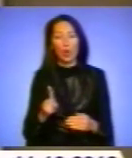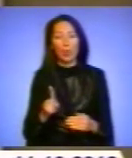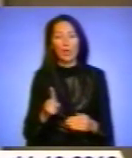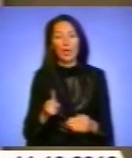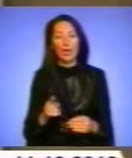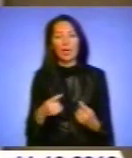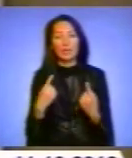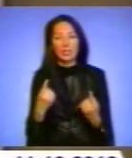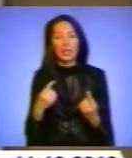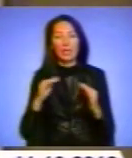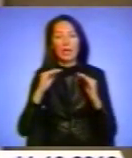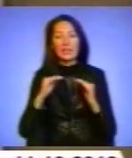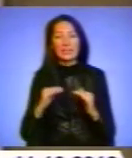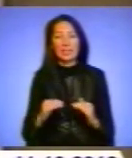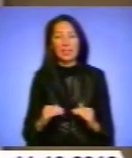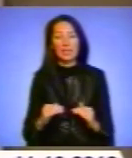значительно снизить